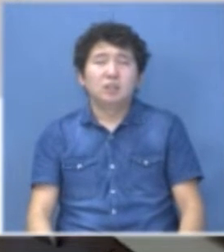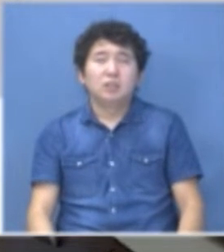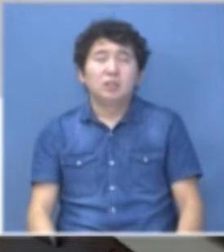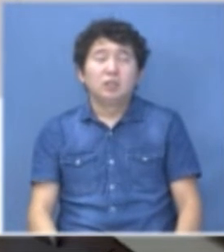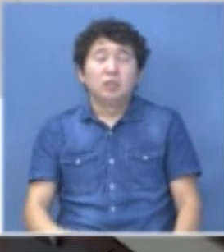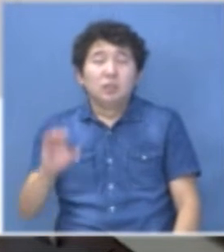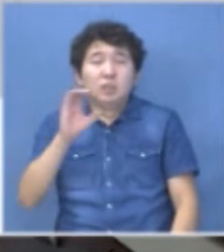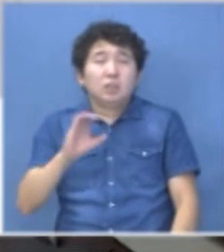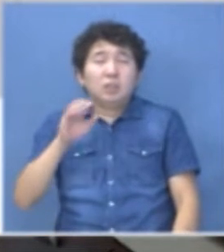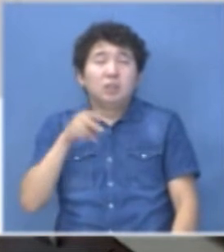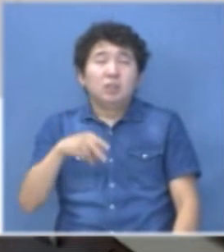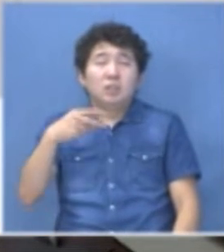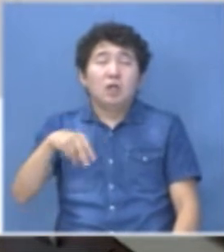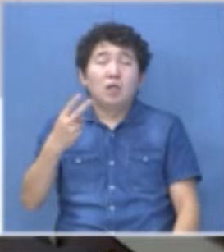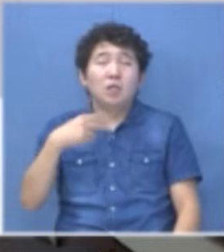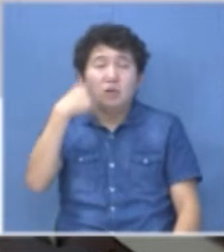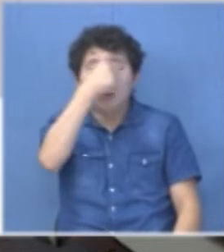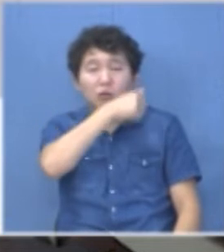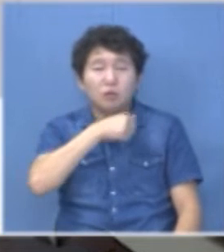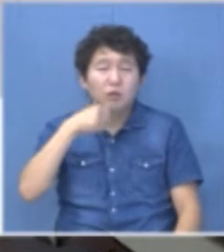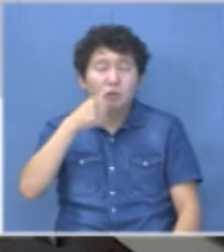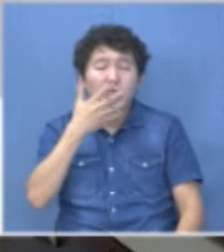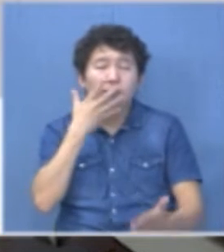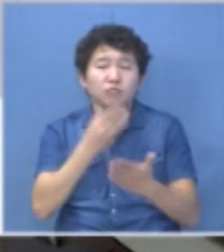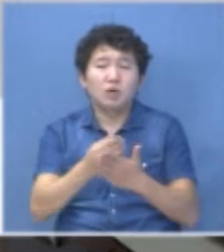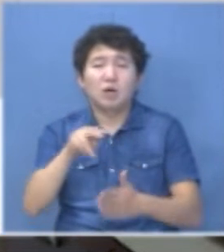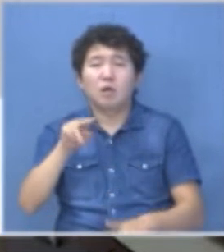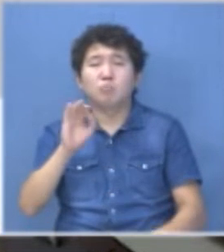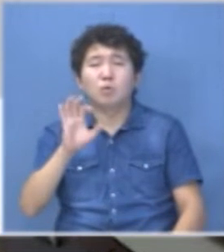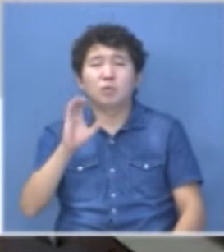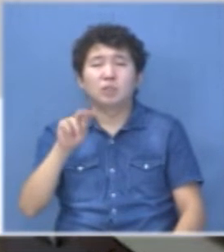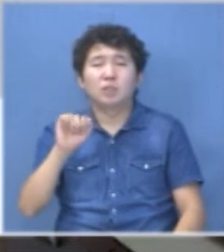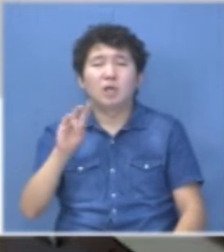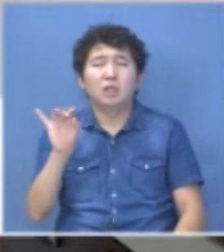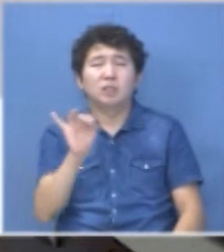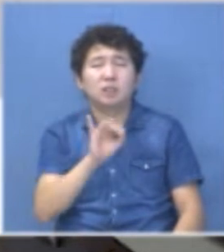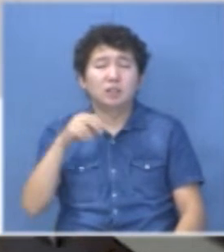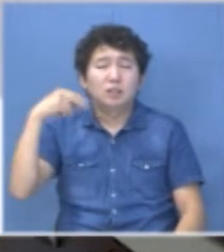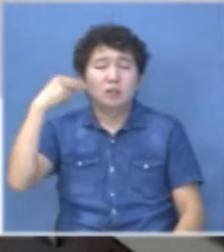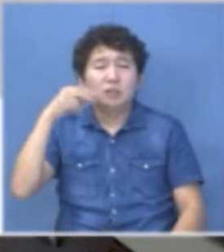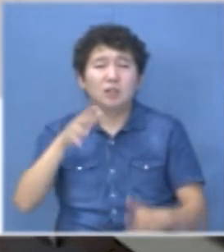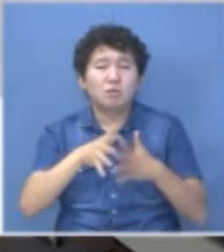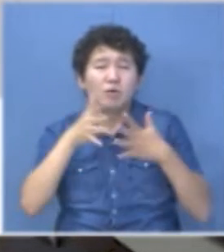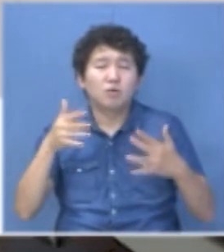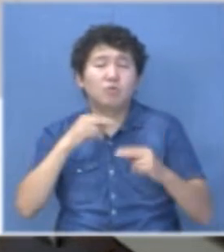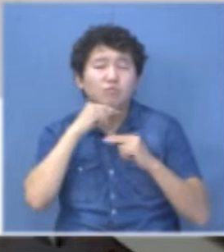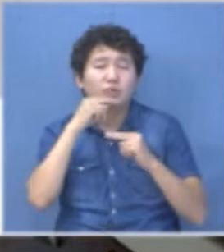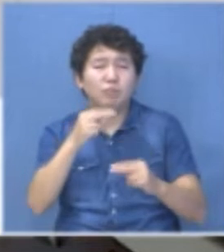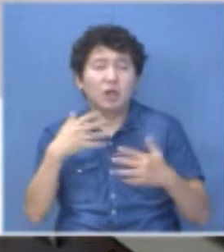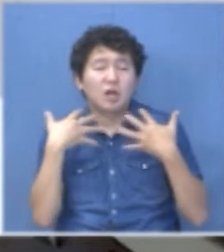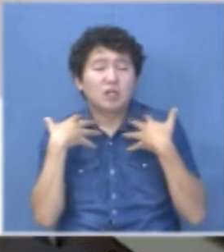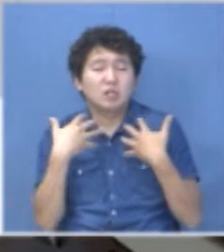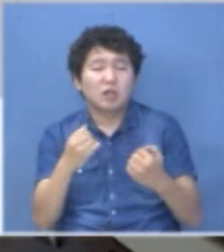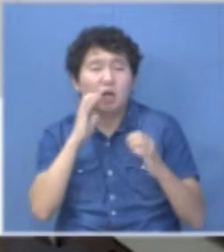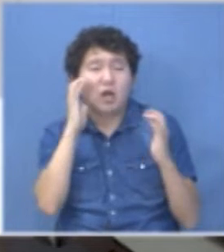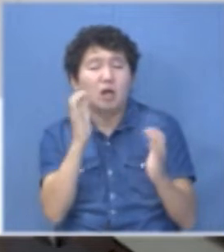В сентябре 2022 года в своем послании президент уделил большое внимание вопросам здравоохранения. В этом году на наш